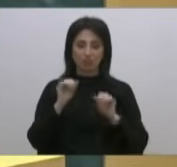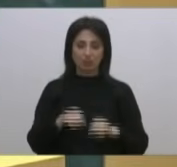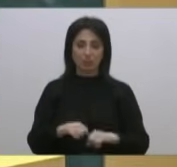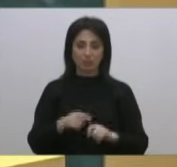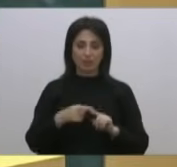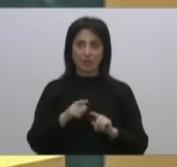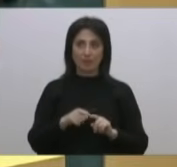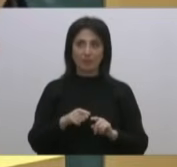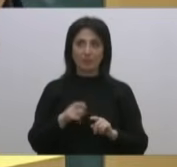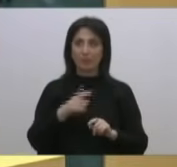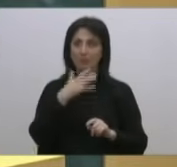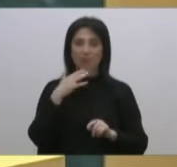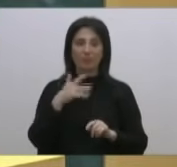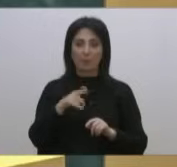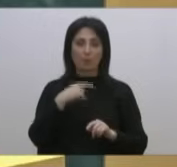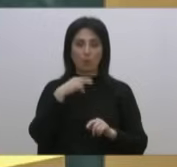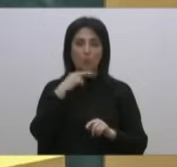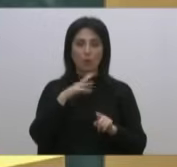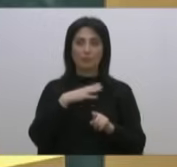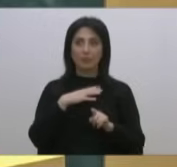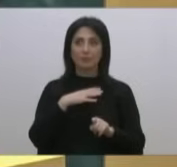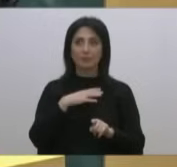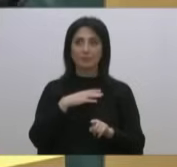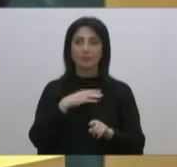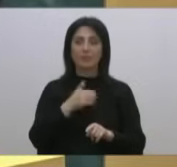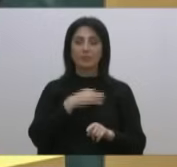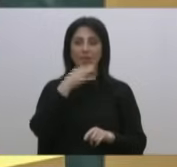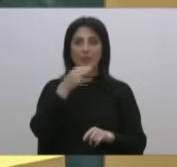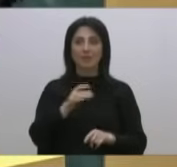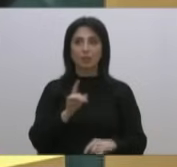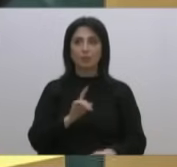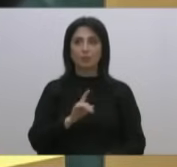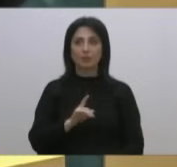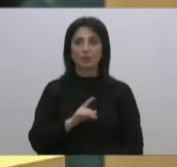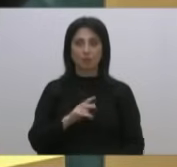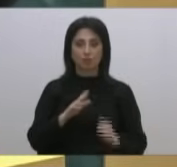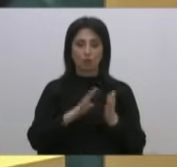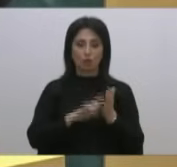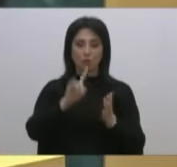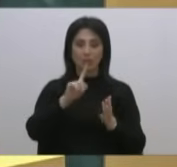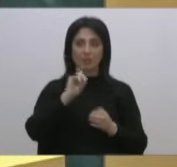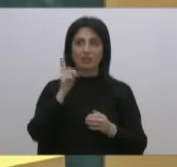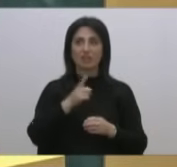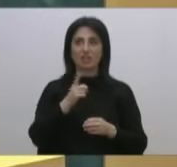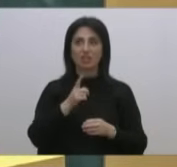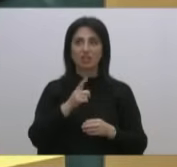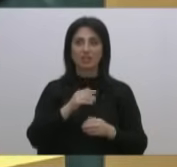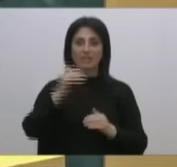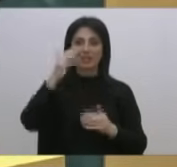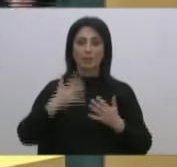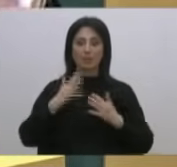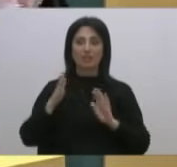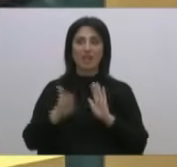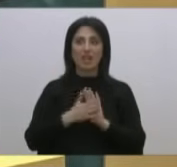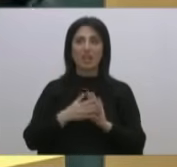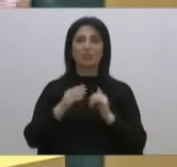emizlia am da ezmitorot. Zalian pe urma gama cu ila curatreba da. Minda gitrat roi. Otmozat el și zemo imere